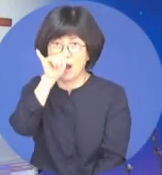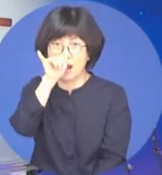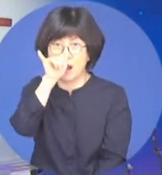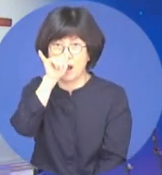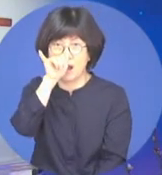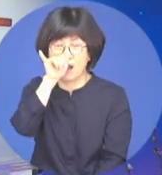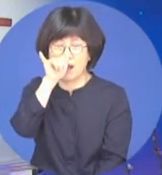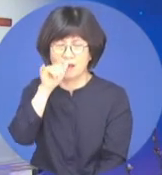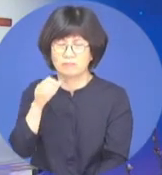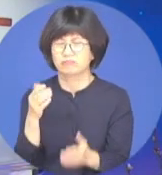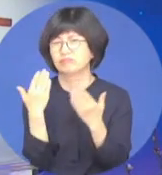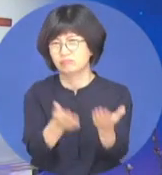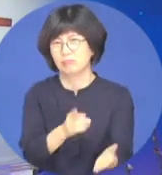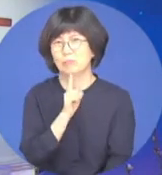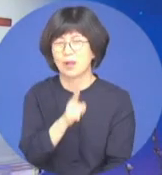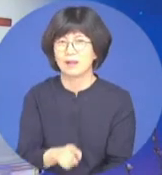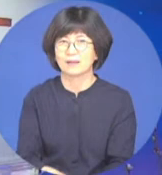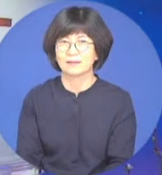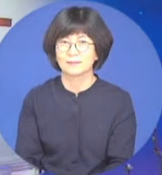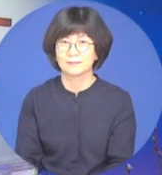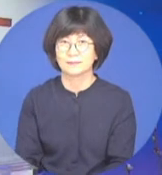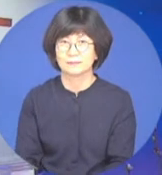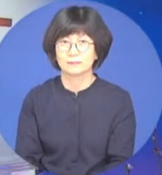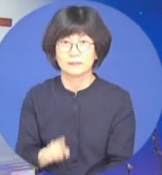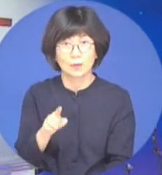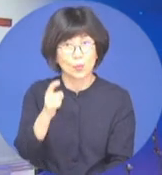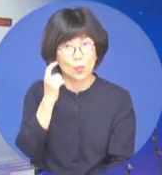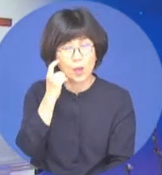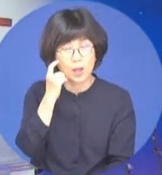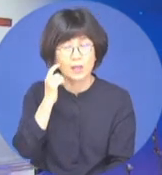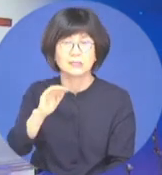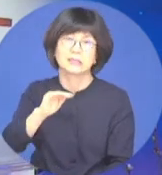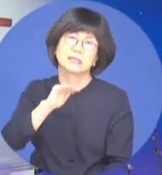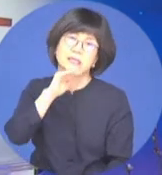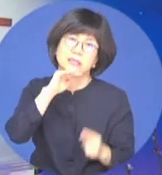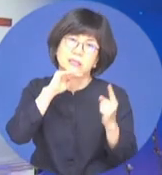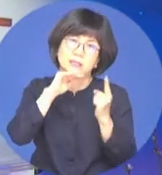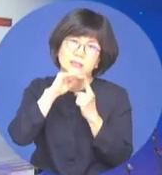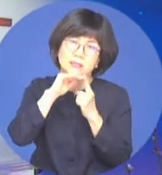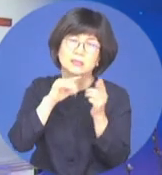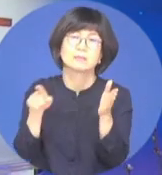나가게 만들어버려요. 기다리는 게 신앙이래요. 기다리는 게.